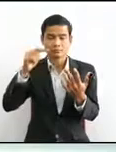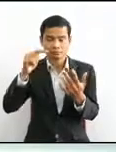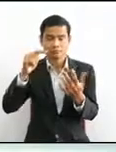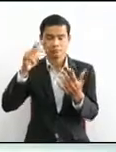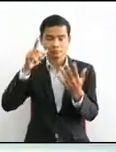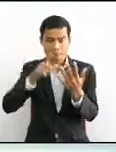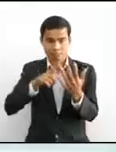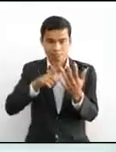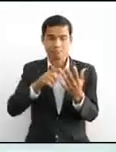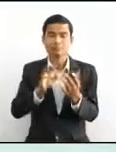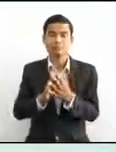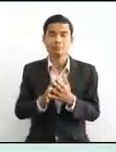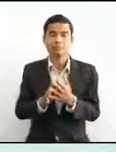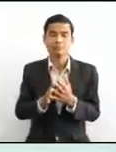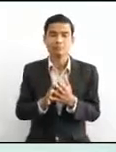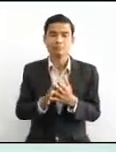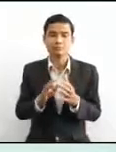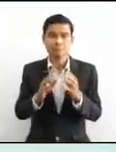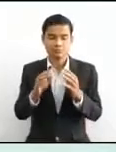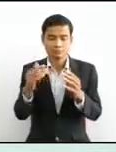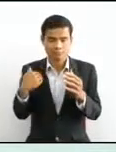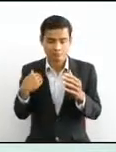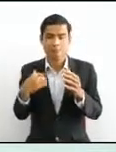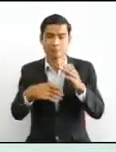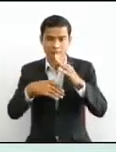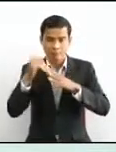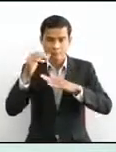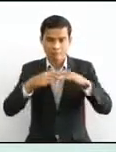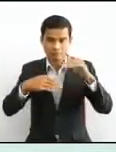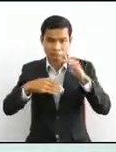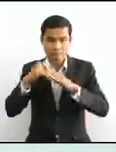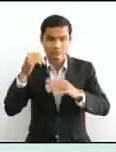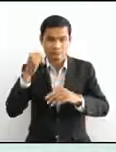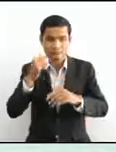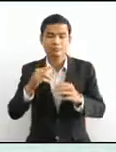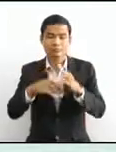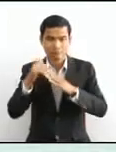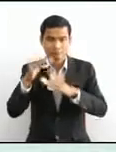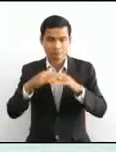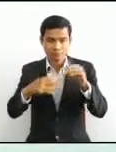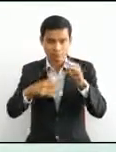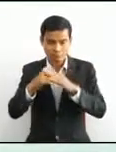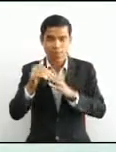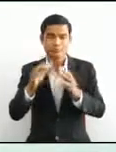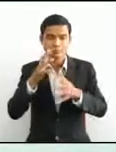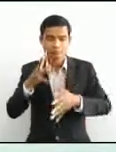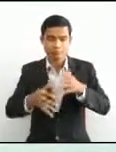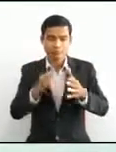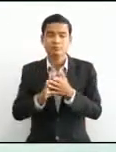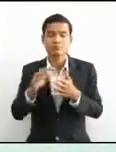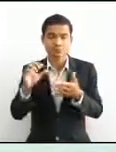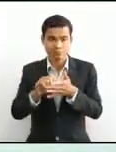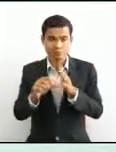tiết xóm nòng cha xóm nòng xóm nóng miến này